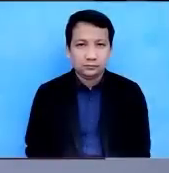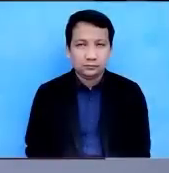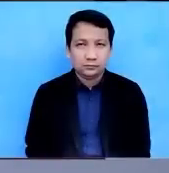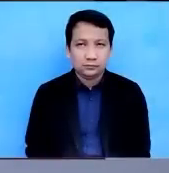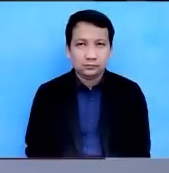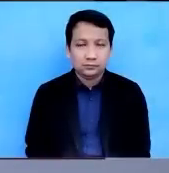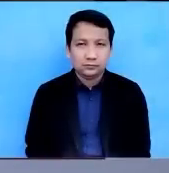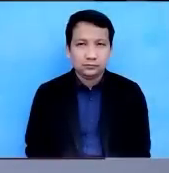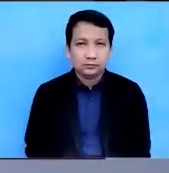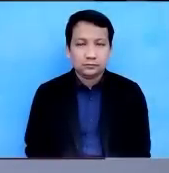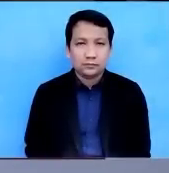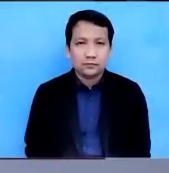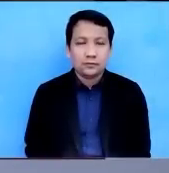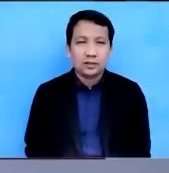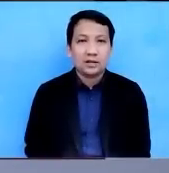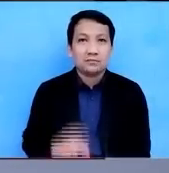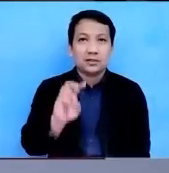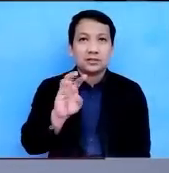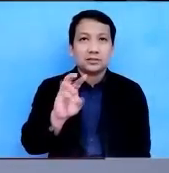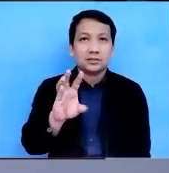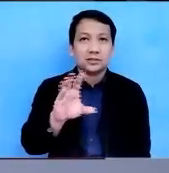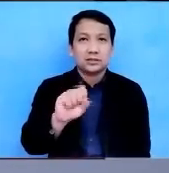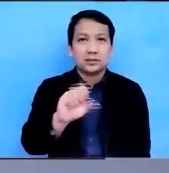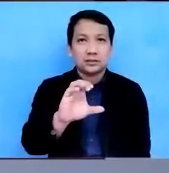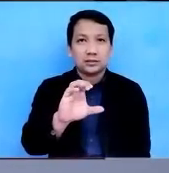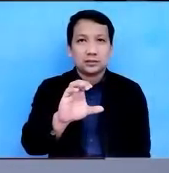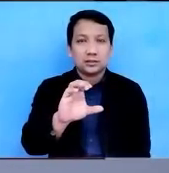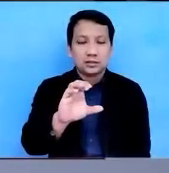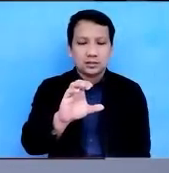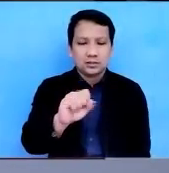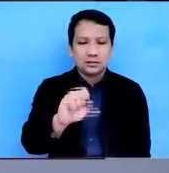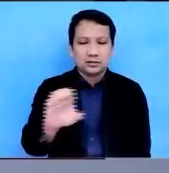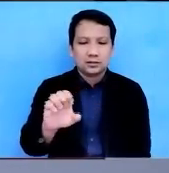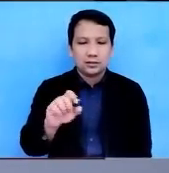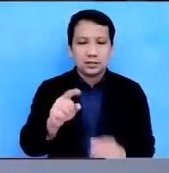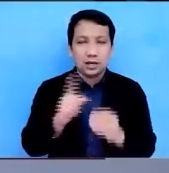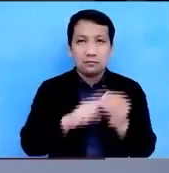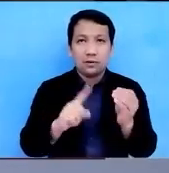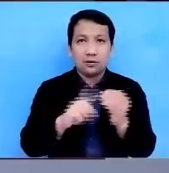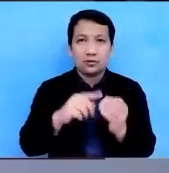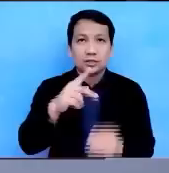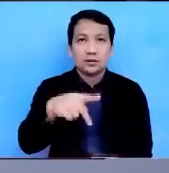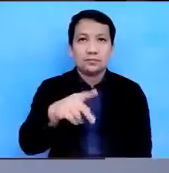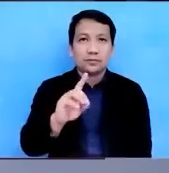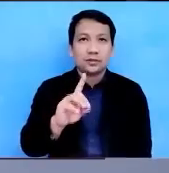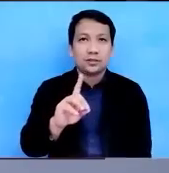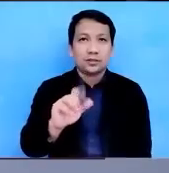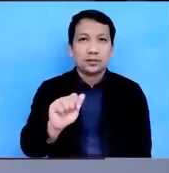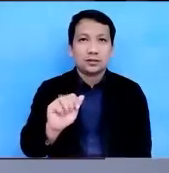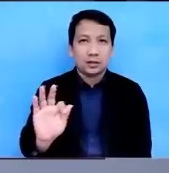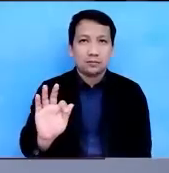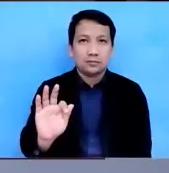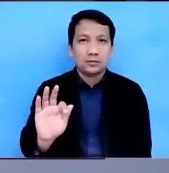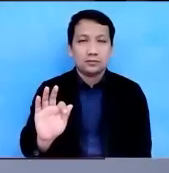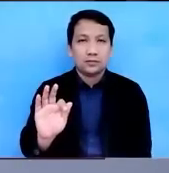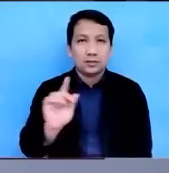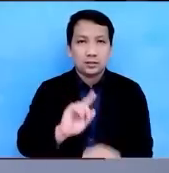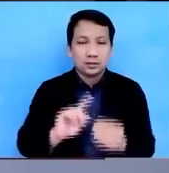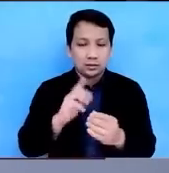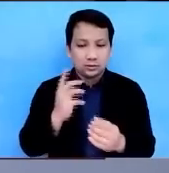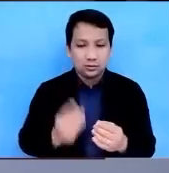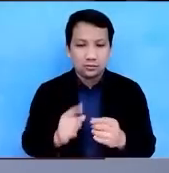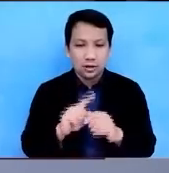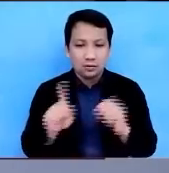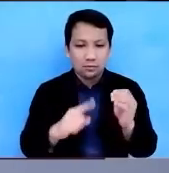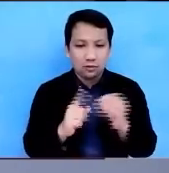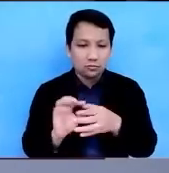Absuelto sa 16 na kasong may kinalaman sa PDAP scam si Janet Lim Napoles. Para yan sa mga pork barrel cases na